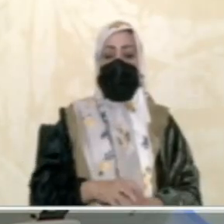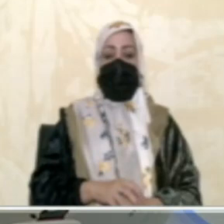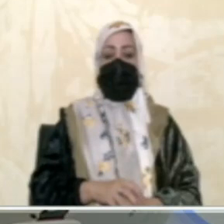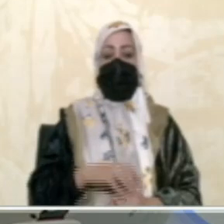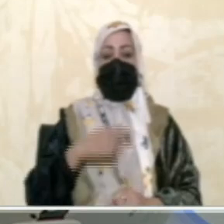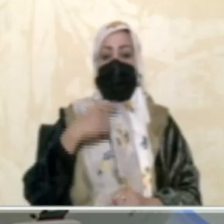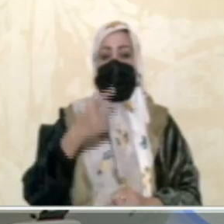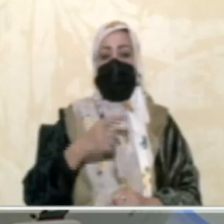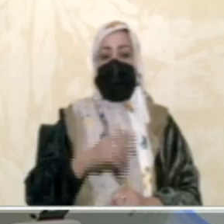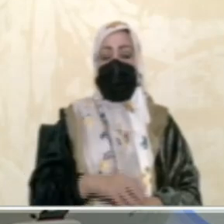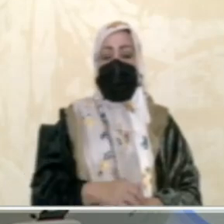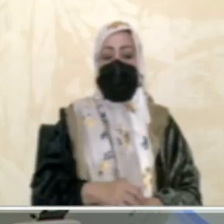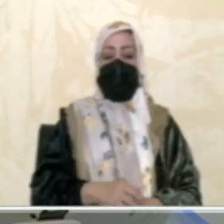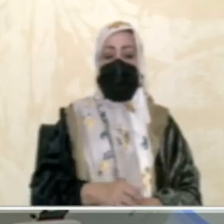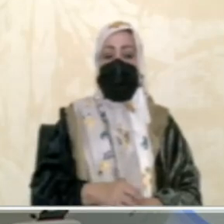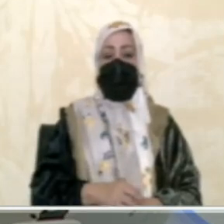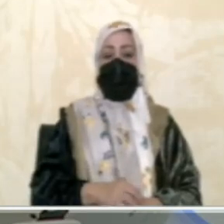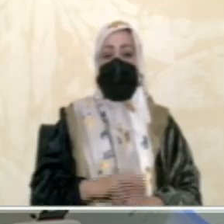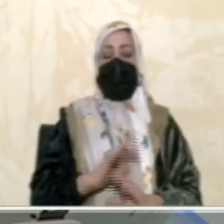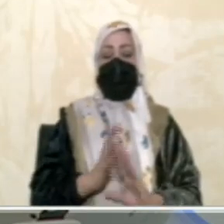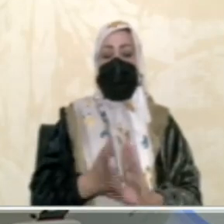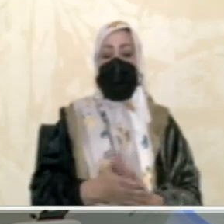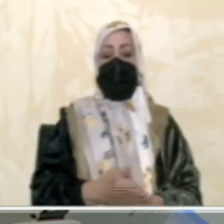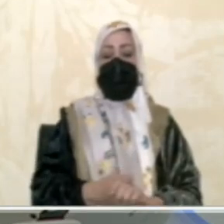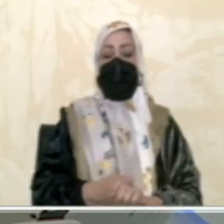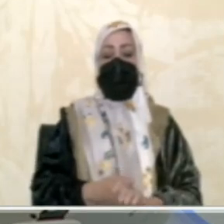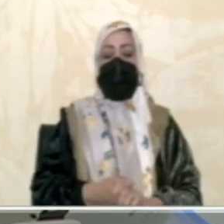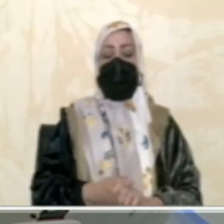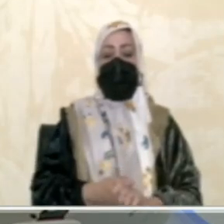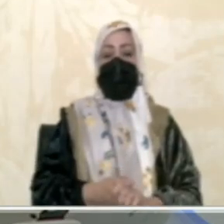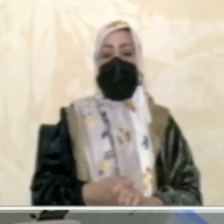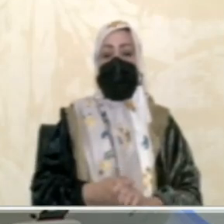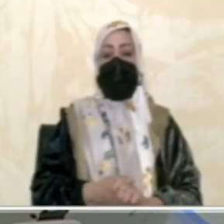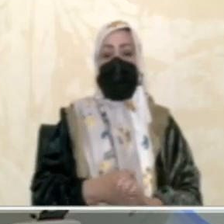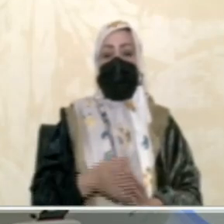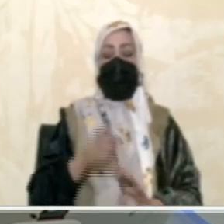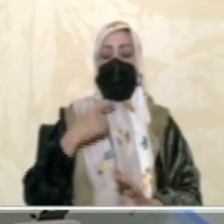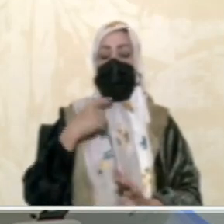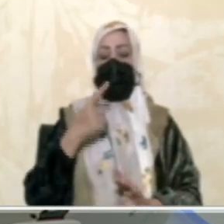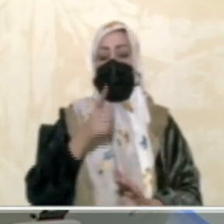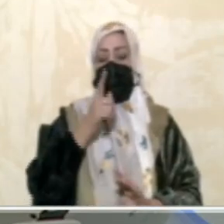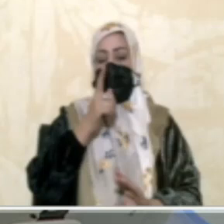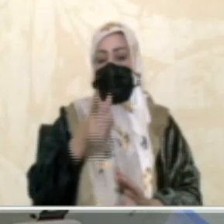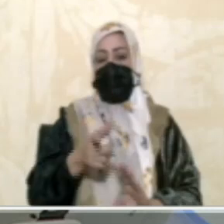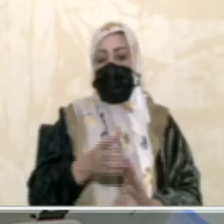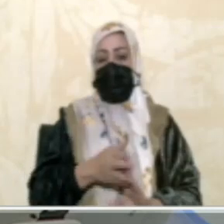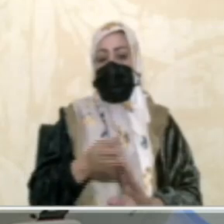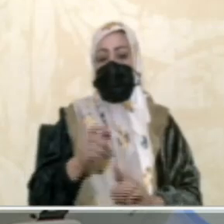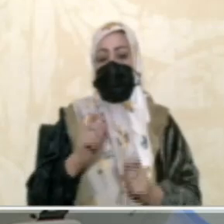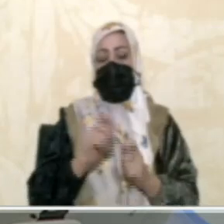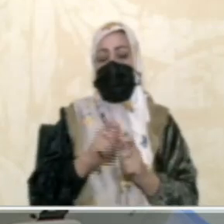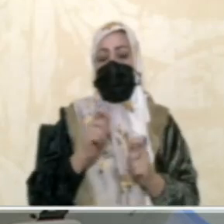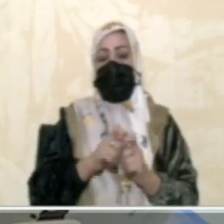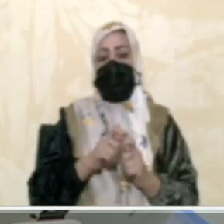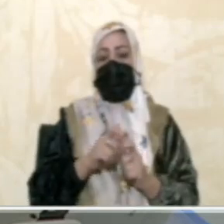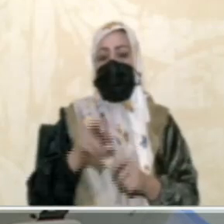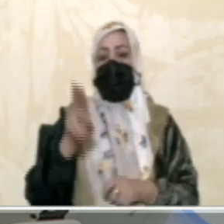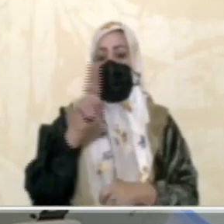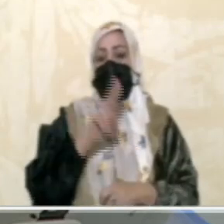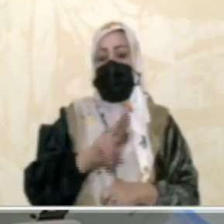الجور اما انت لو تطلب مني النصيحه وهذا الظاهر من خلال سؤالك فاقول لك لا تمسح على الجور